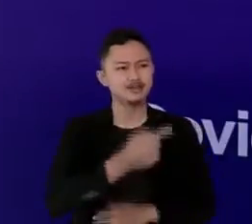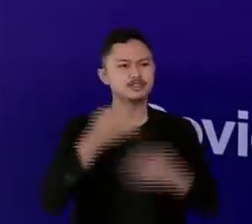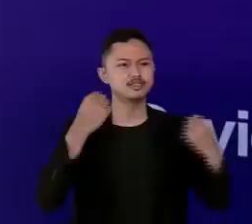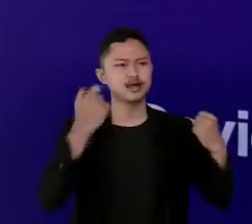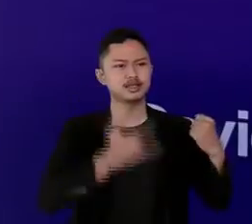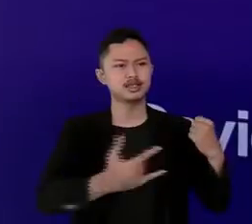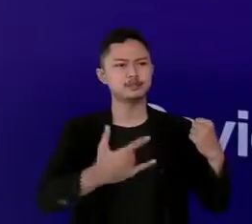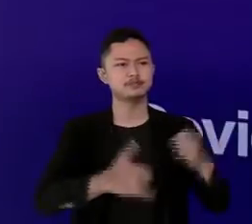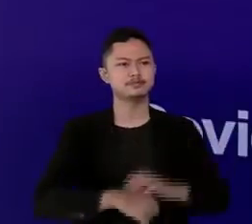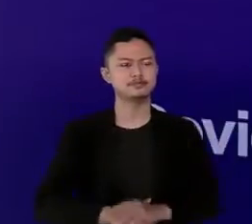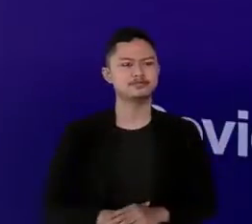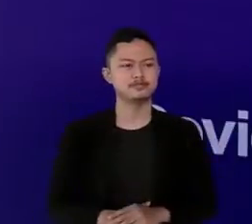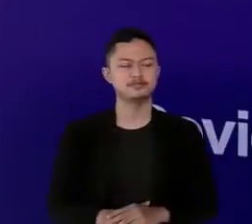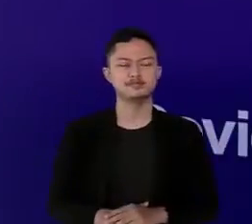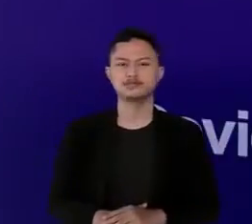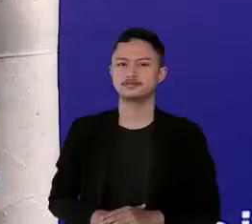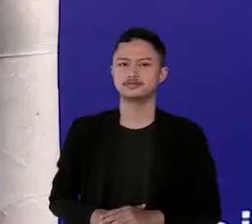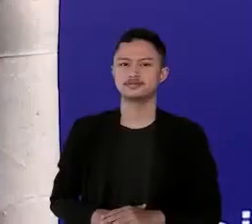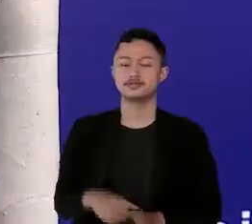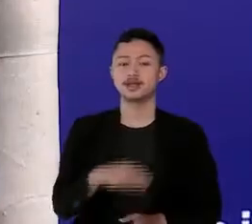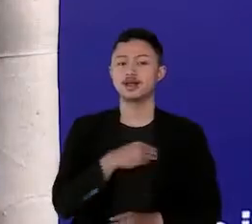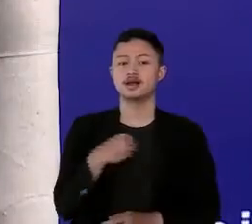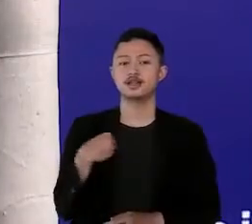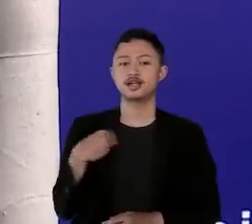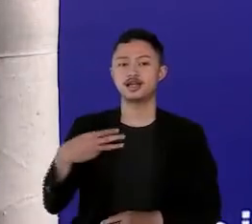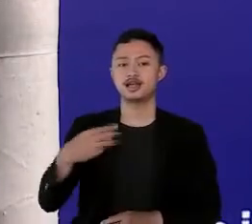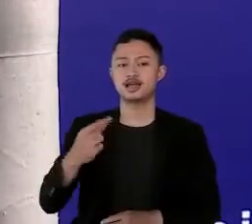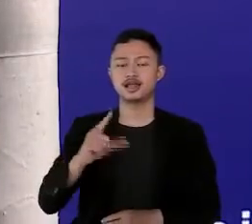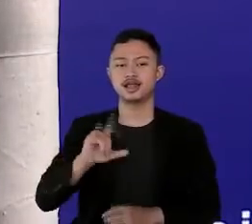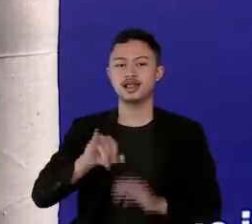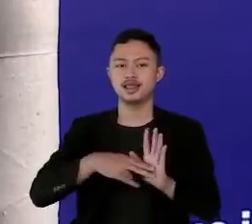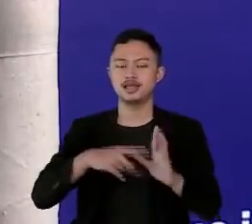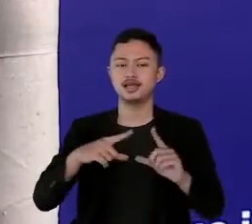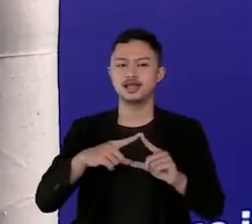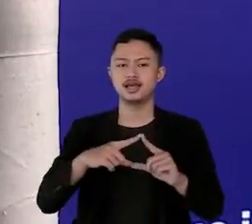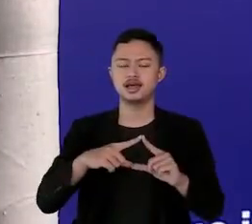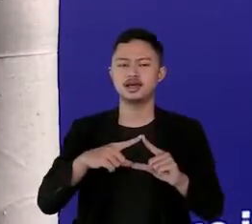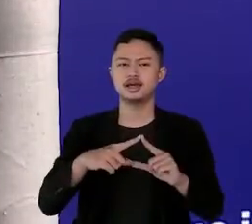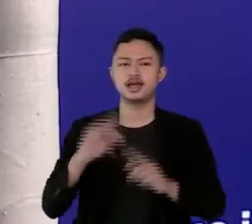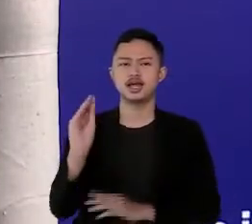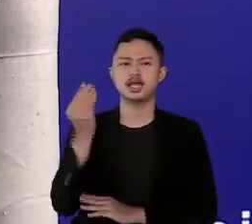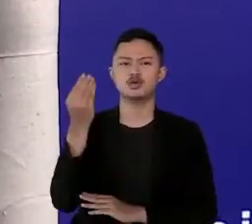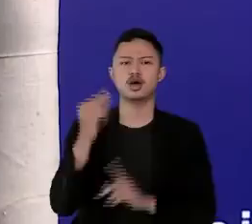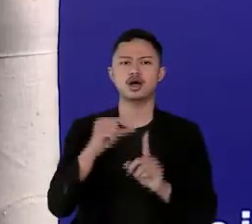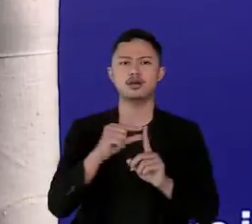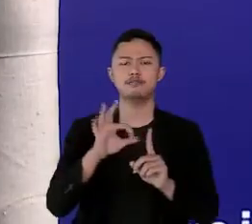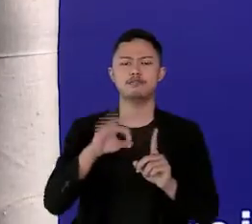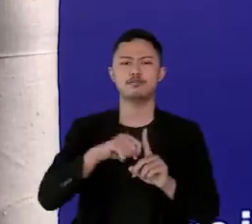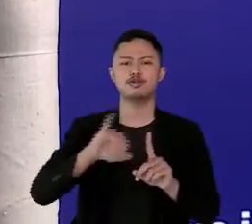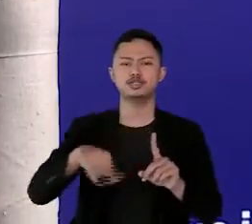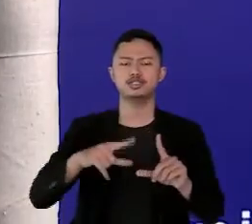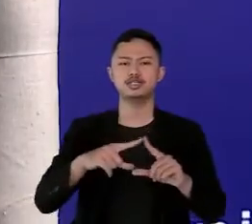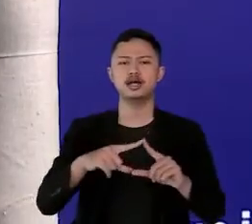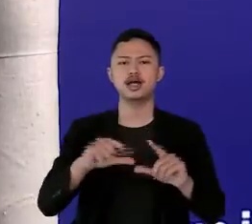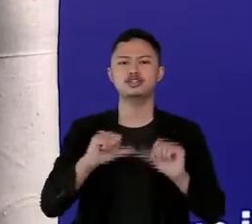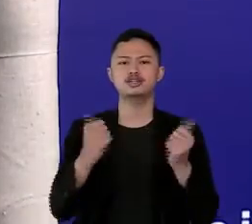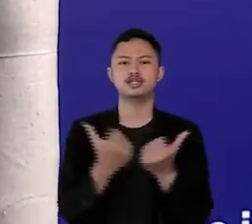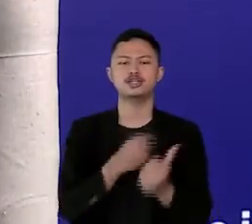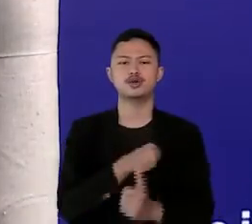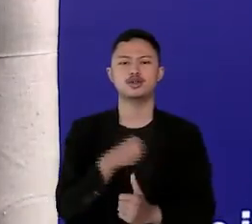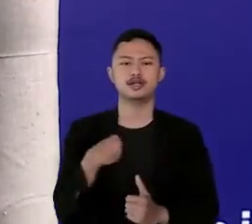semangat terus ya docbar Erlina merupakan ketua Pokja infeksi perhimpunan dokter paru Indonesia dan narasumber kedua